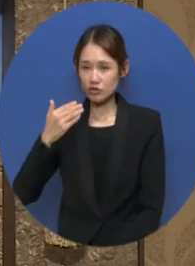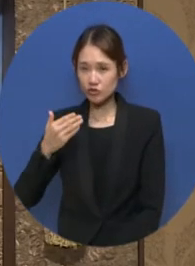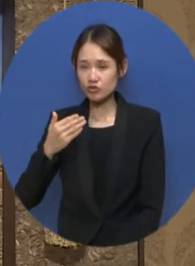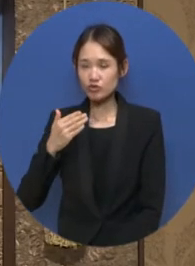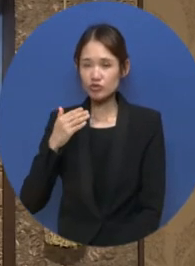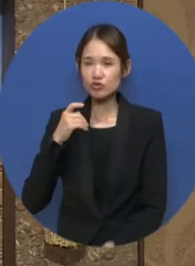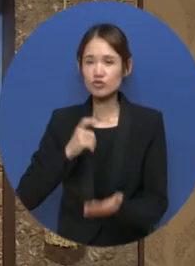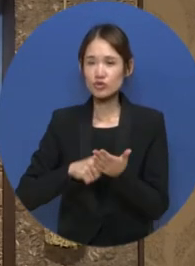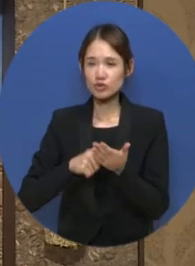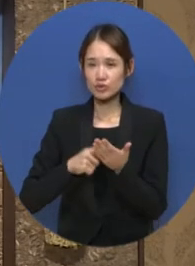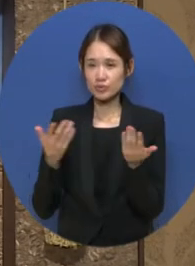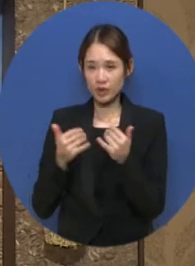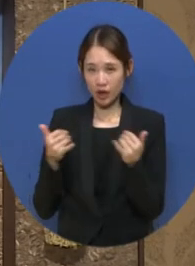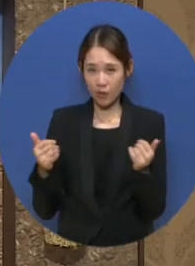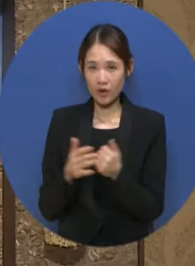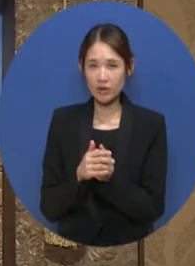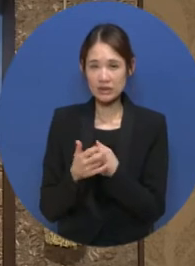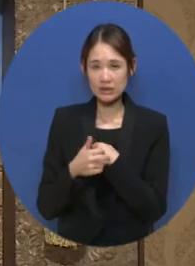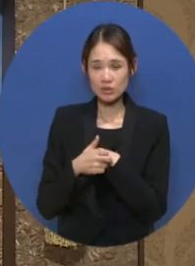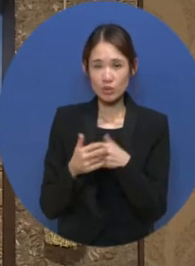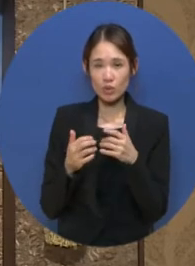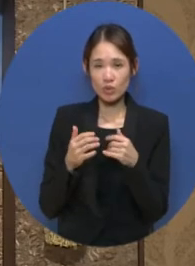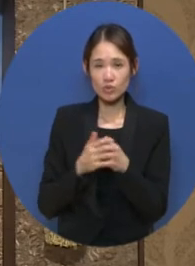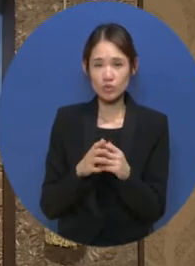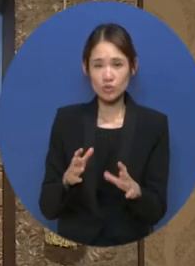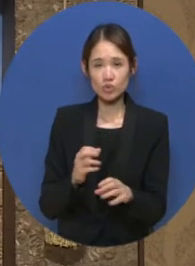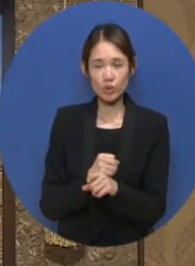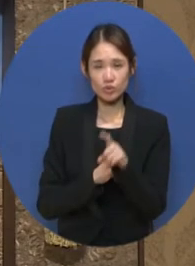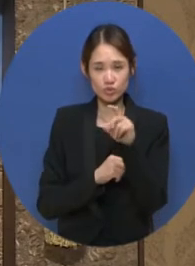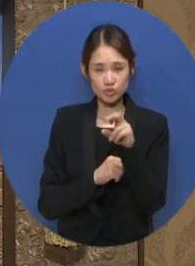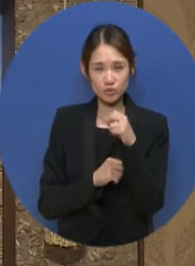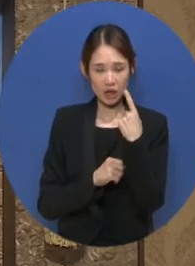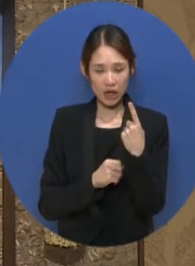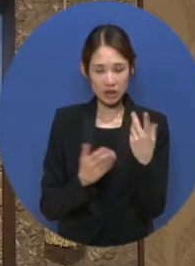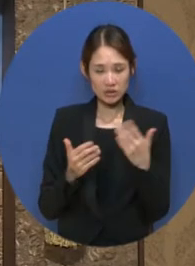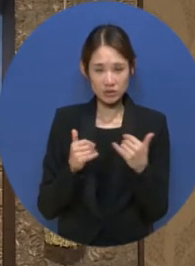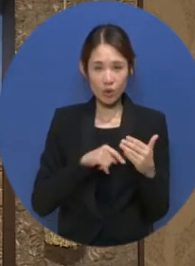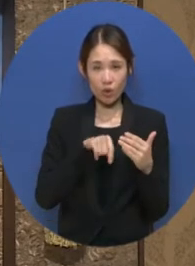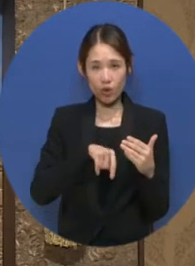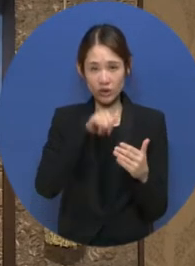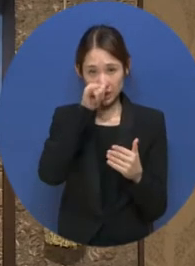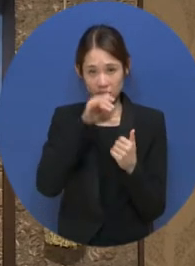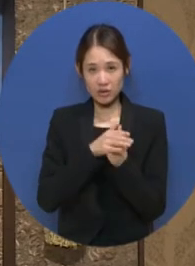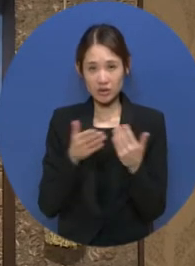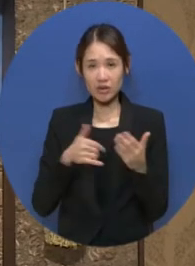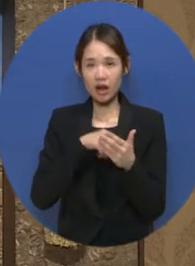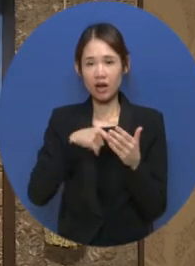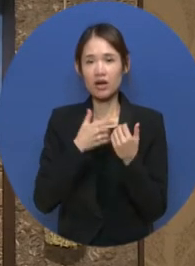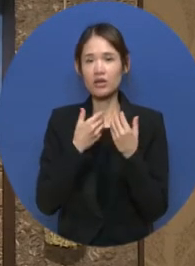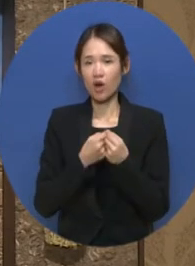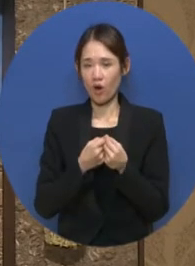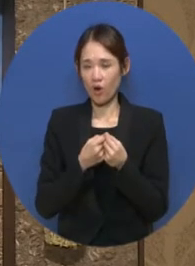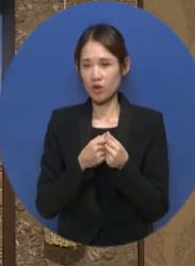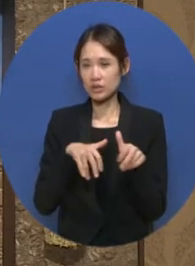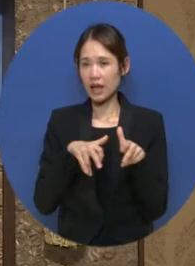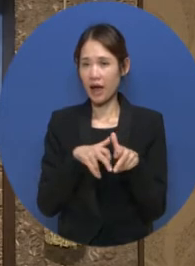또 의료인 이라든지 이렇게 해서 숨을 한계 직군이 있습니다 예 2 직군에 있는 사람들의 경우에는 이제 장애인 학대